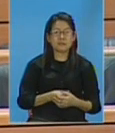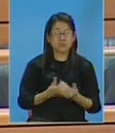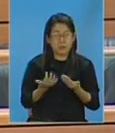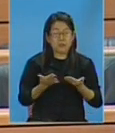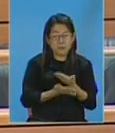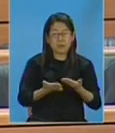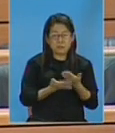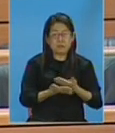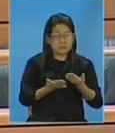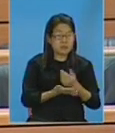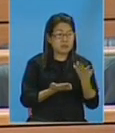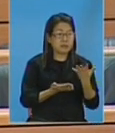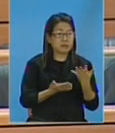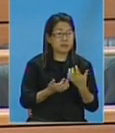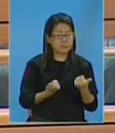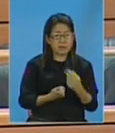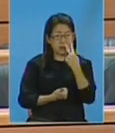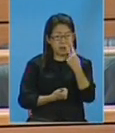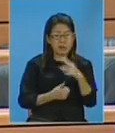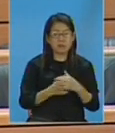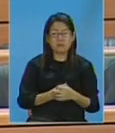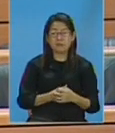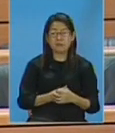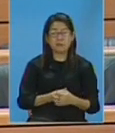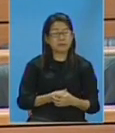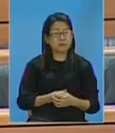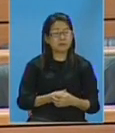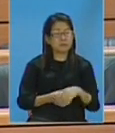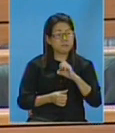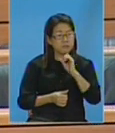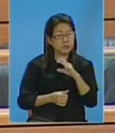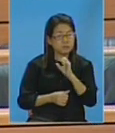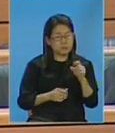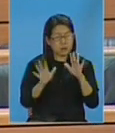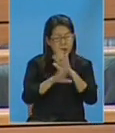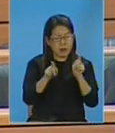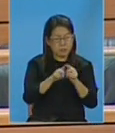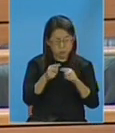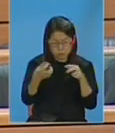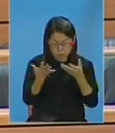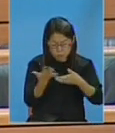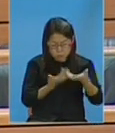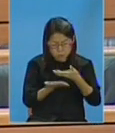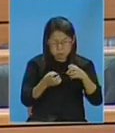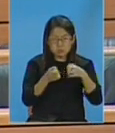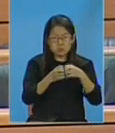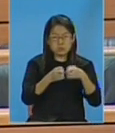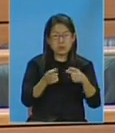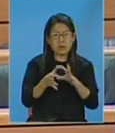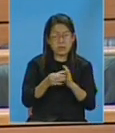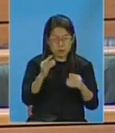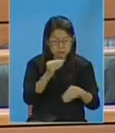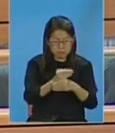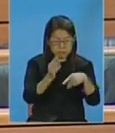จารณาไปเมื่อสักครู่ท่านก็ได้พูดถึงมันจะพันกันเองในกรณีของบทเฉพาะ